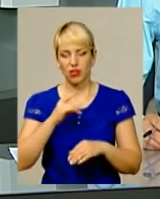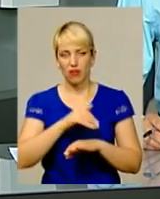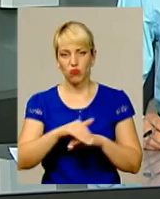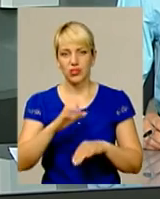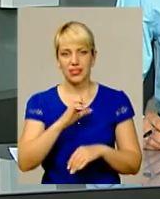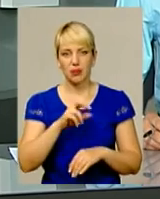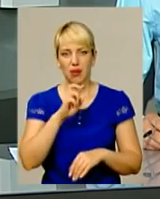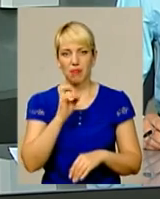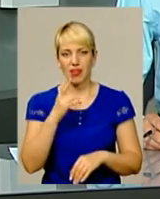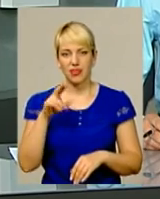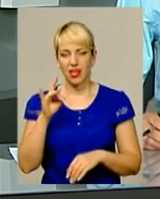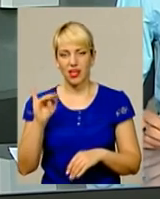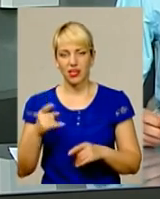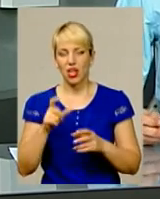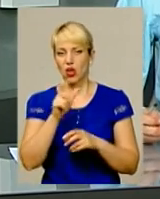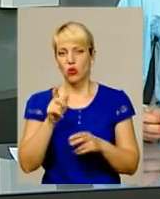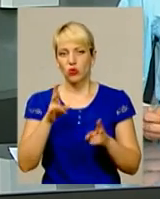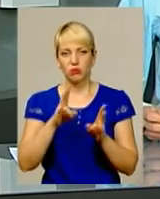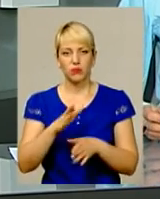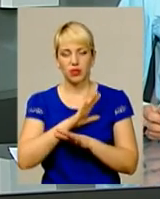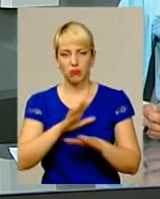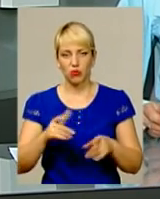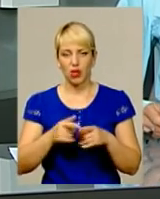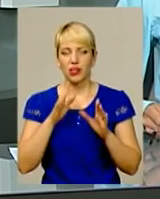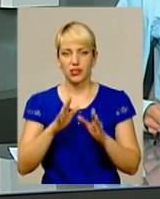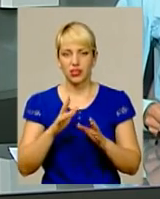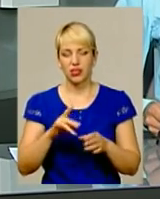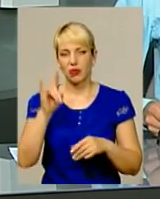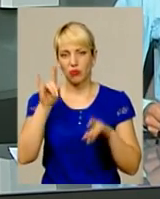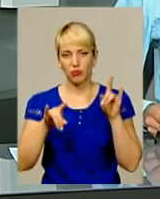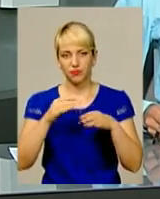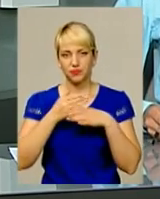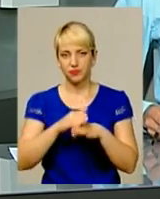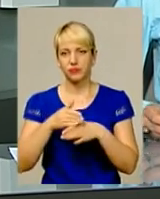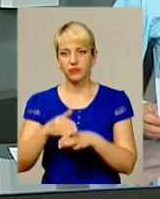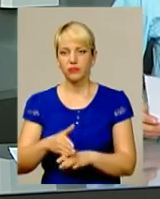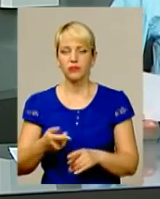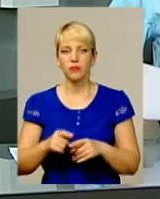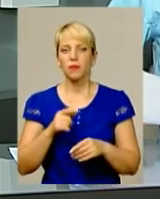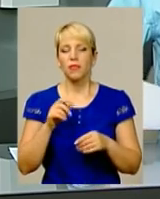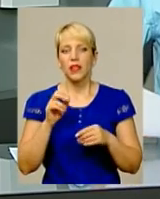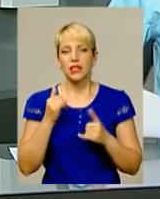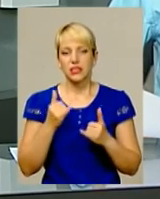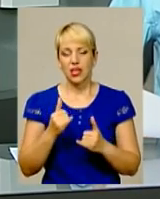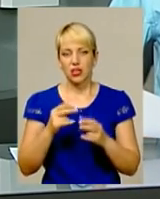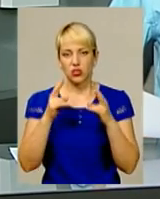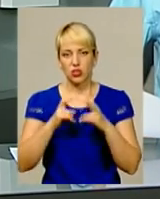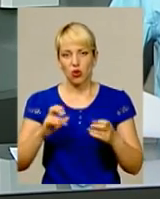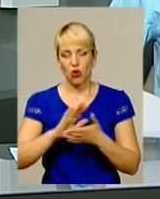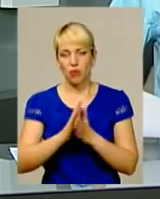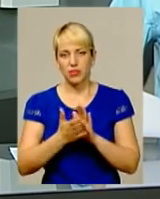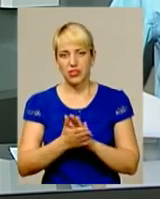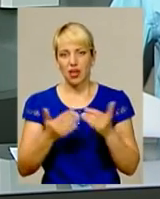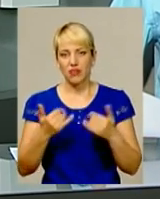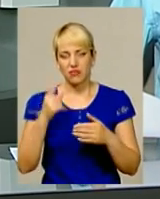Степана Бандери. Ніхто із пасажирів не постраждав, кулі лише пошкодили вікна електротранспорту. Поліція наразі розслідує обставини.